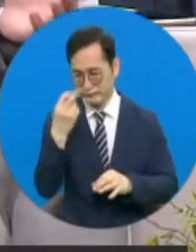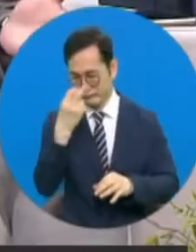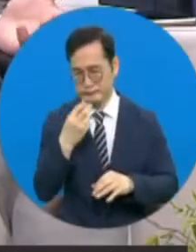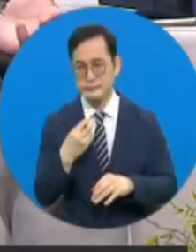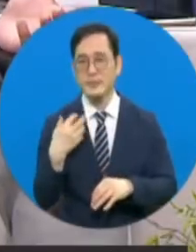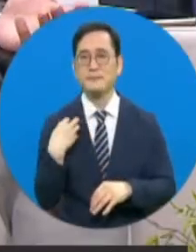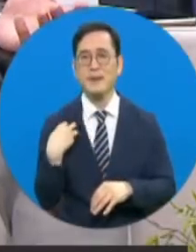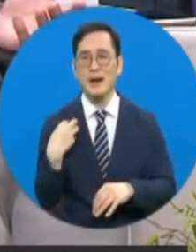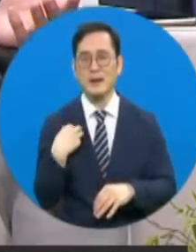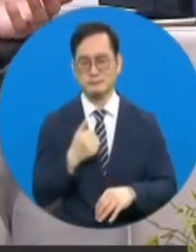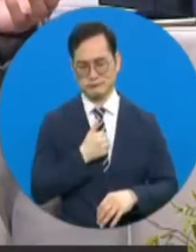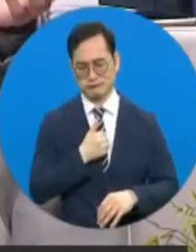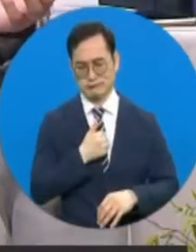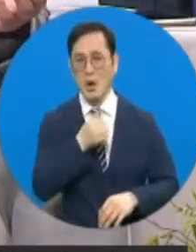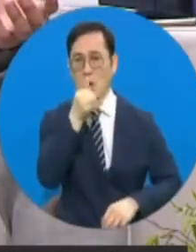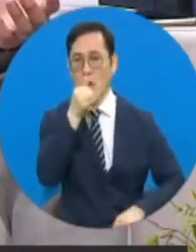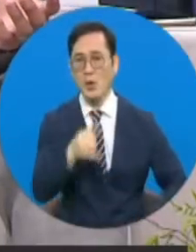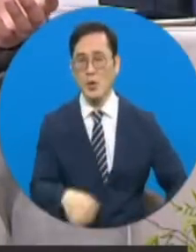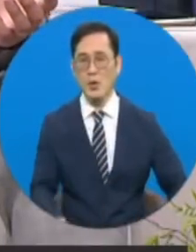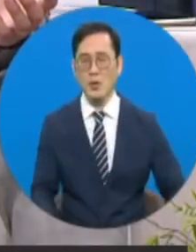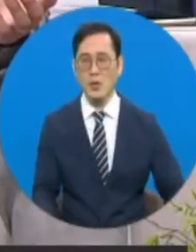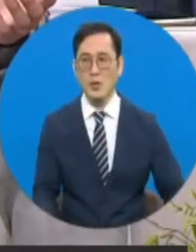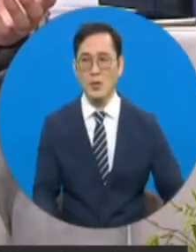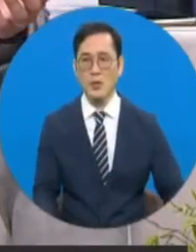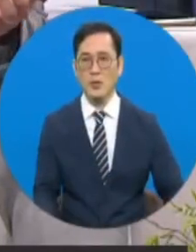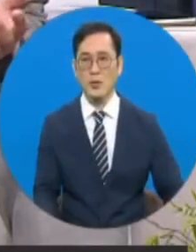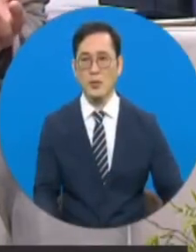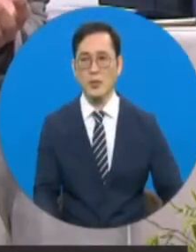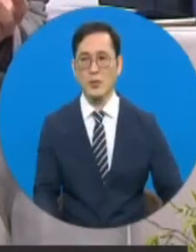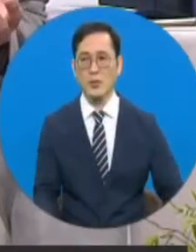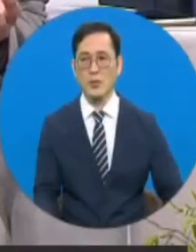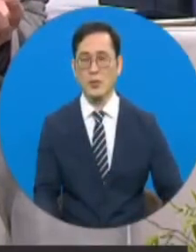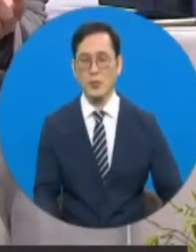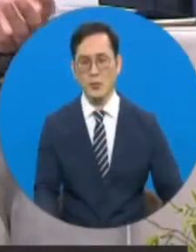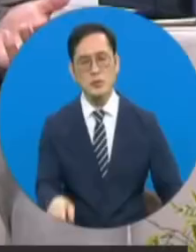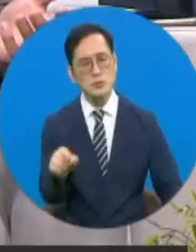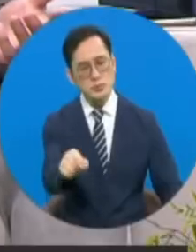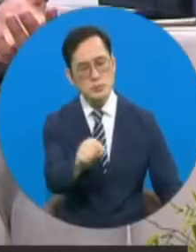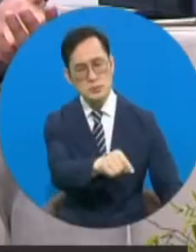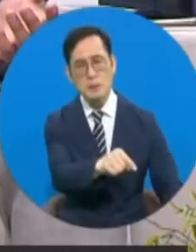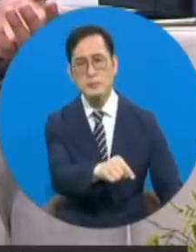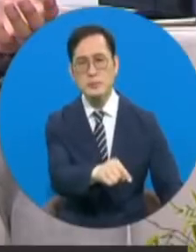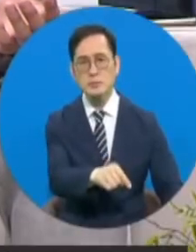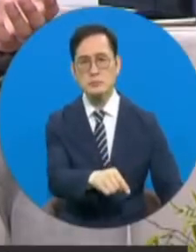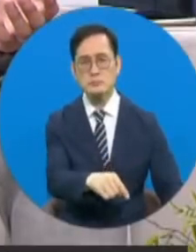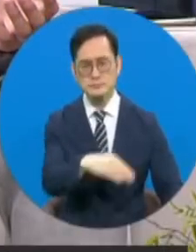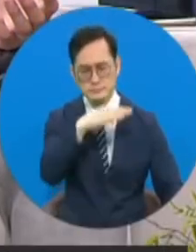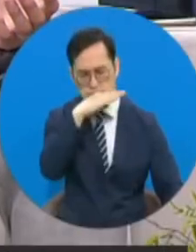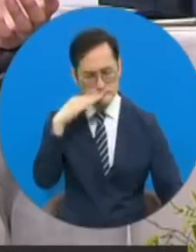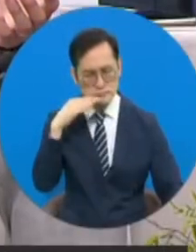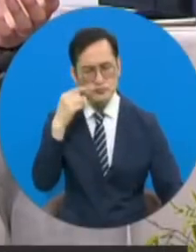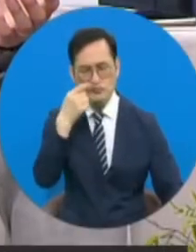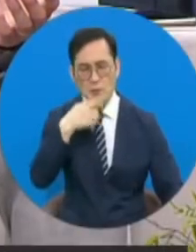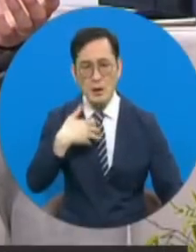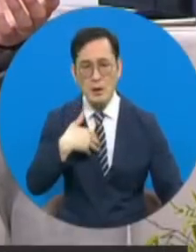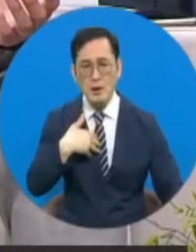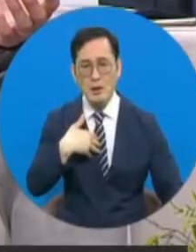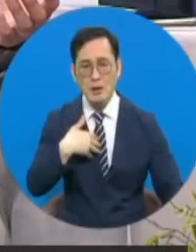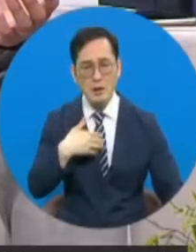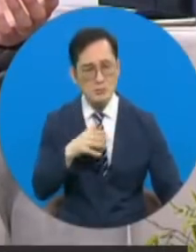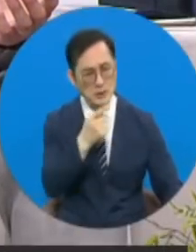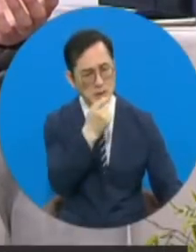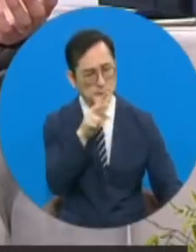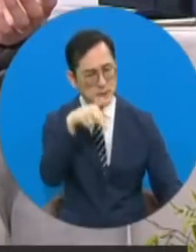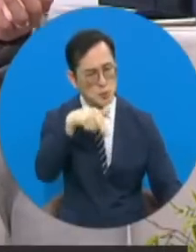공무원들이 굉장히 많은데 많은 국민들이 보시기에 아니 그런 공무원들이 왜 특정 방송에